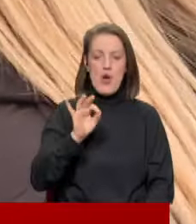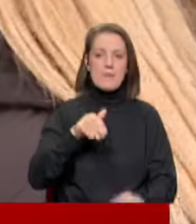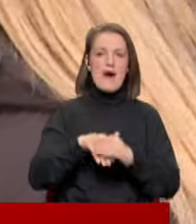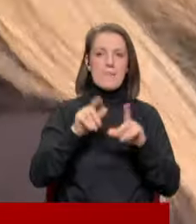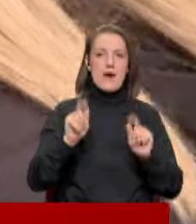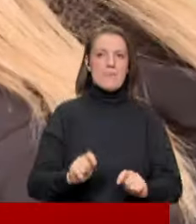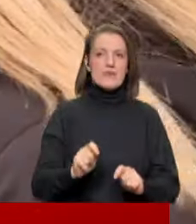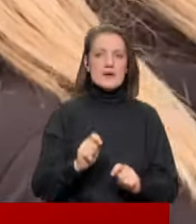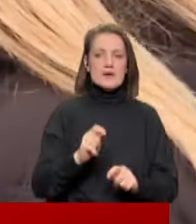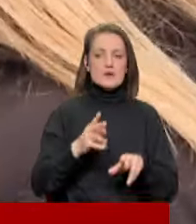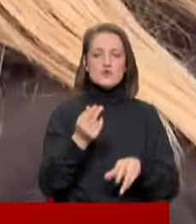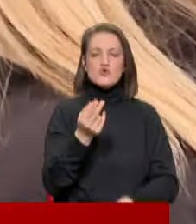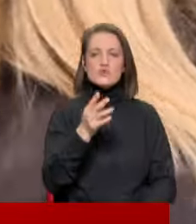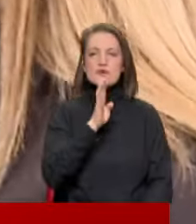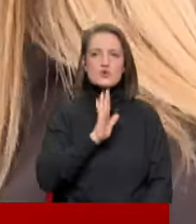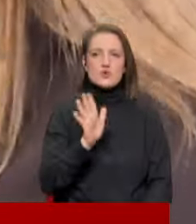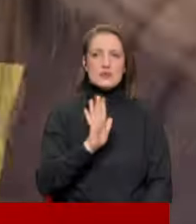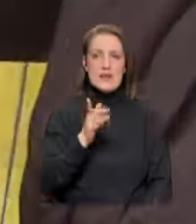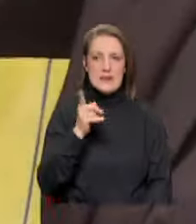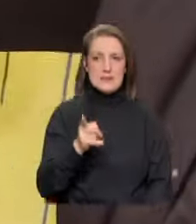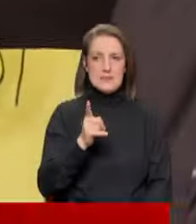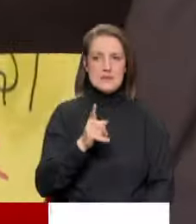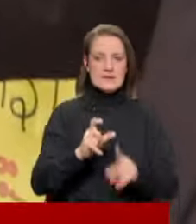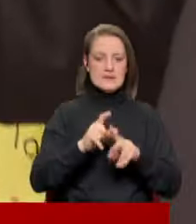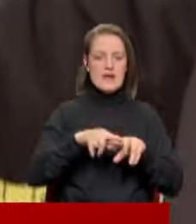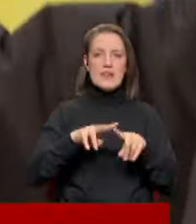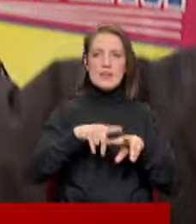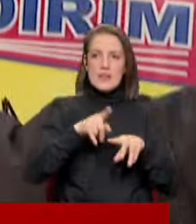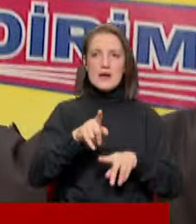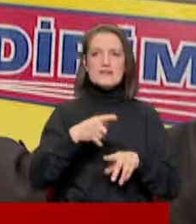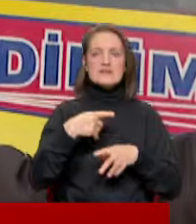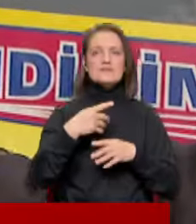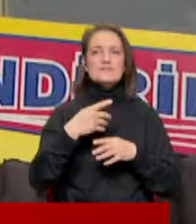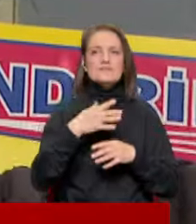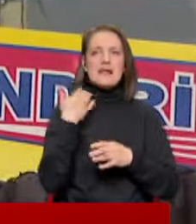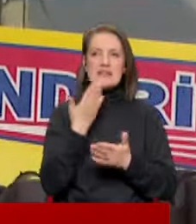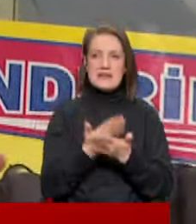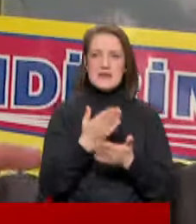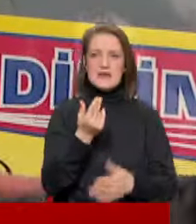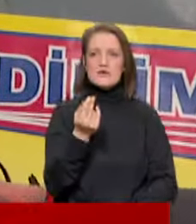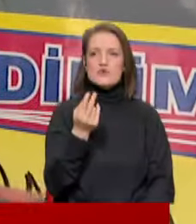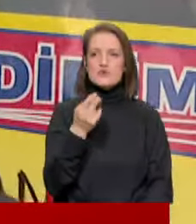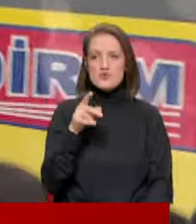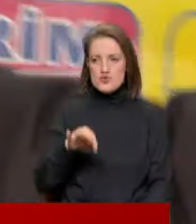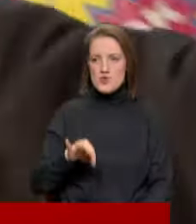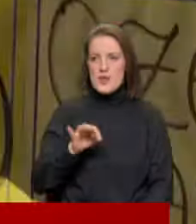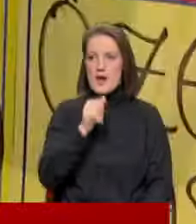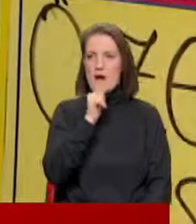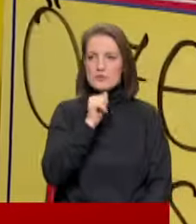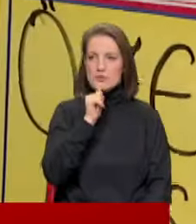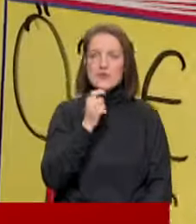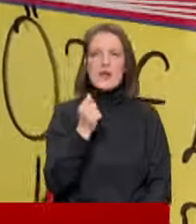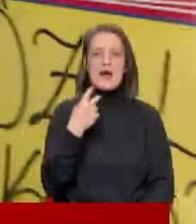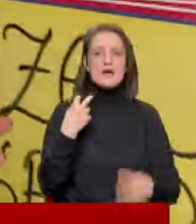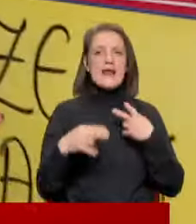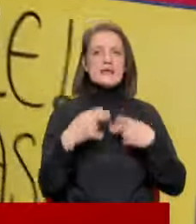kampanya yaptık kuzu kuşbaşı 450'ye indirdik dana sarma 400'e indirdik kuzu kuşbaşı şu an 600 L